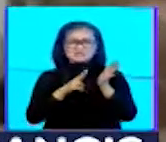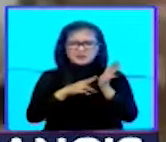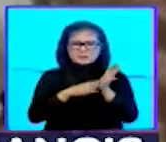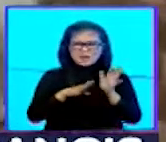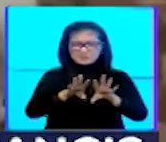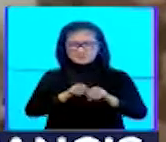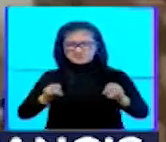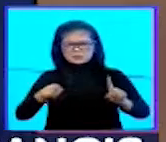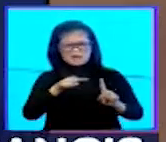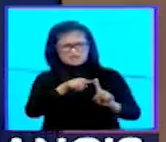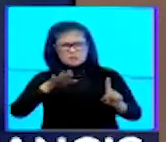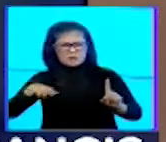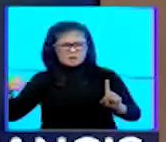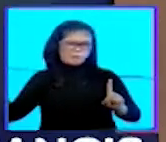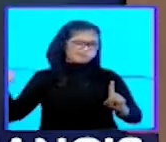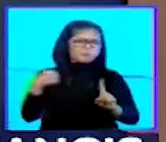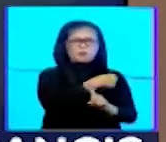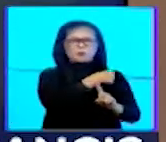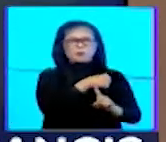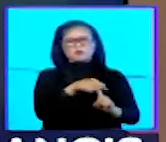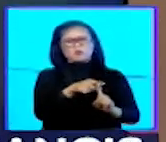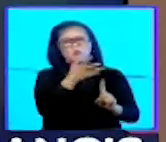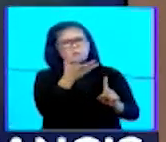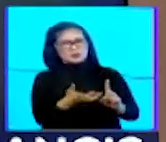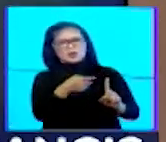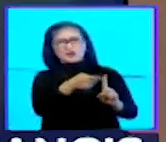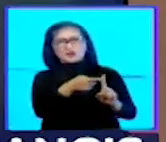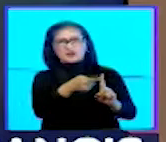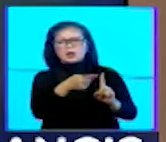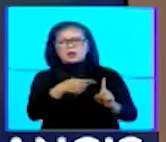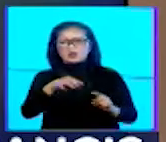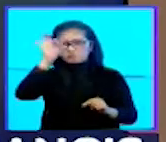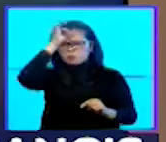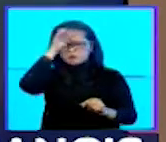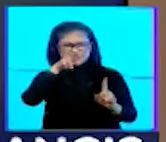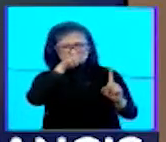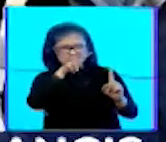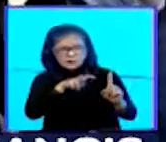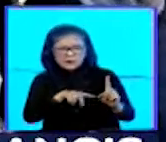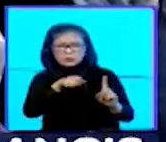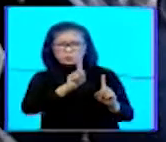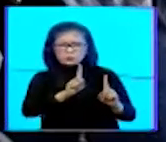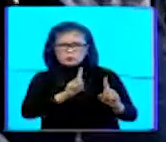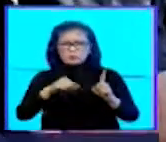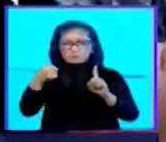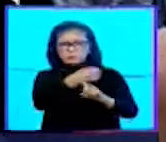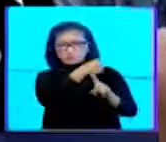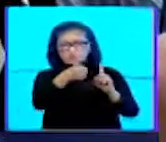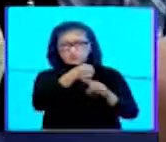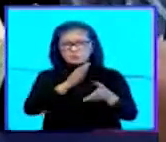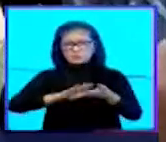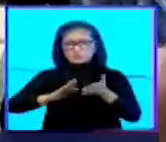darah dagingnya sendiri hingga mengalami luka lebam. Hasil pemeriksaan polisi, pelaku juga rupanya pernah melakukan kekerasan kepada istrinya namun